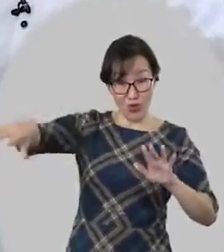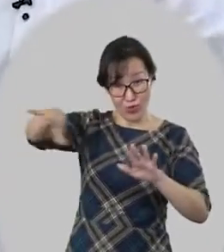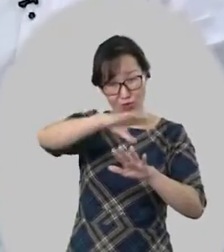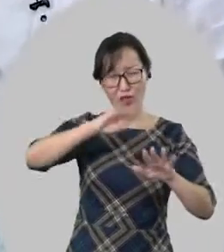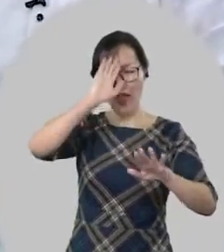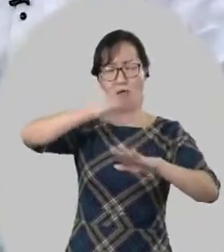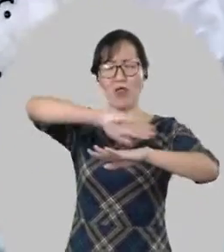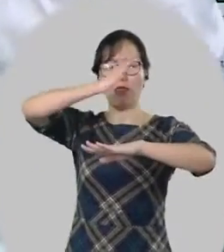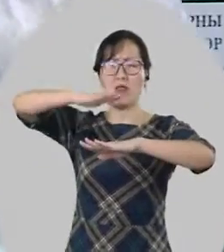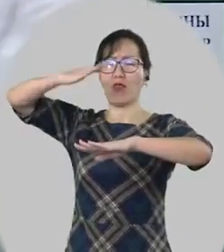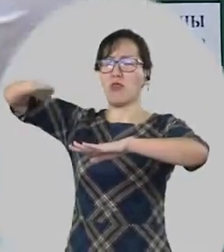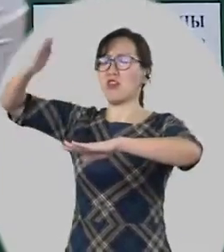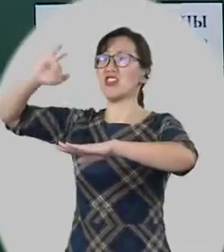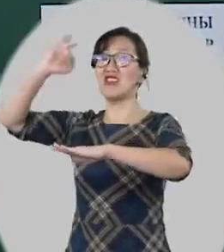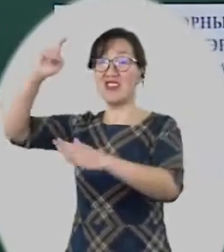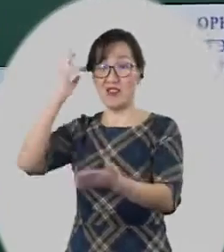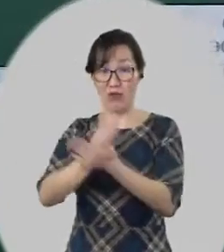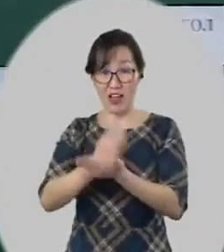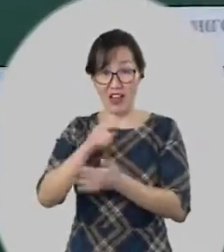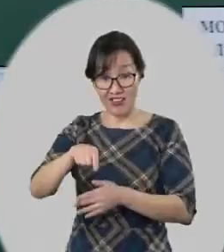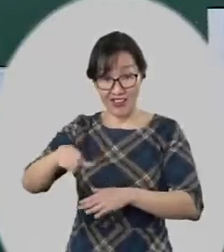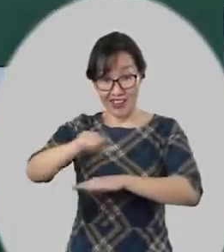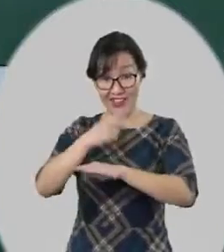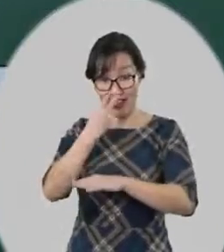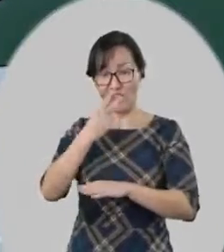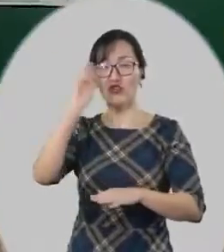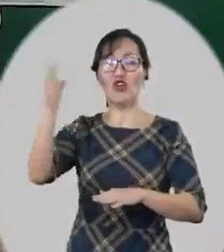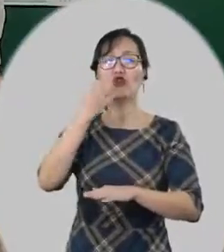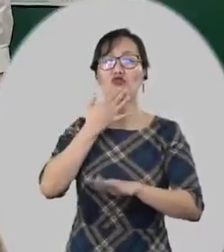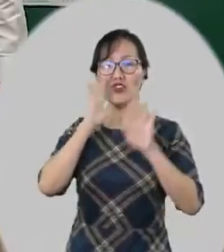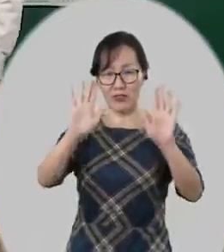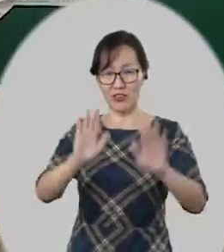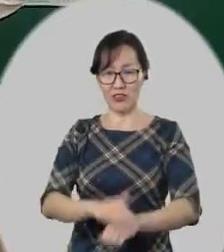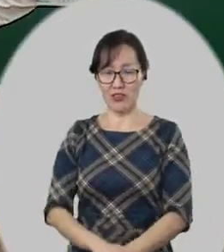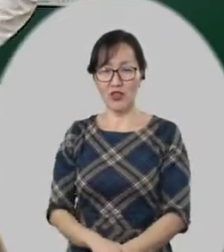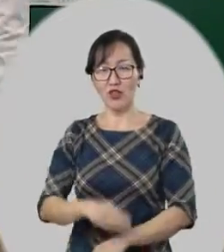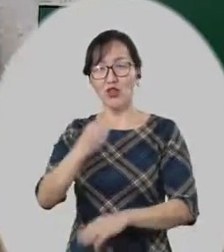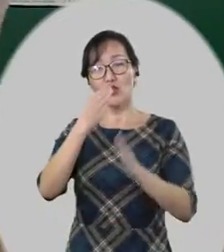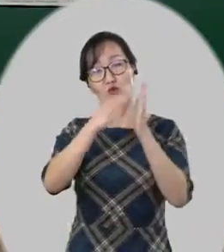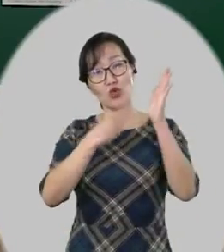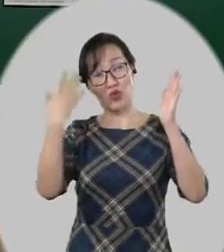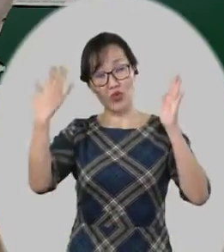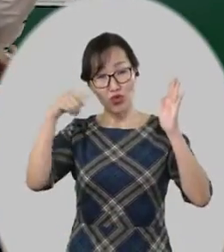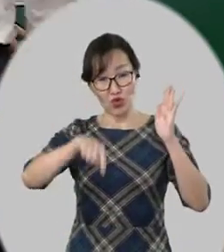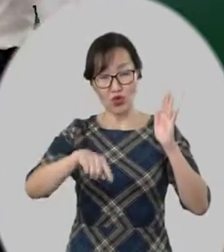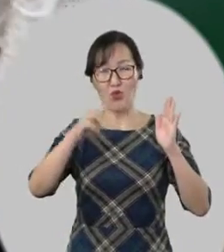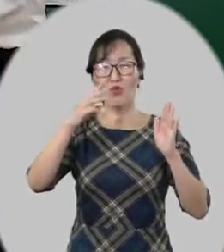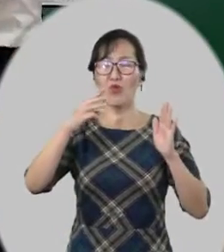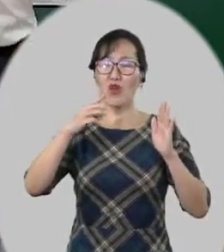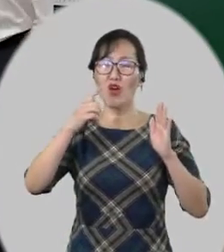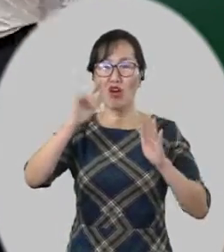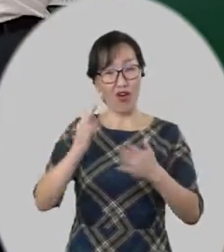илүү уулархаг байж гэнэ гэдгийг бүгдээрээ харах боломжтой. За, шүлгийн маань Мөрөнд говийн тухай гарсан.